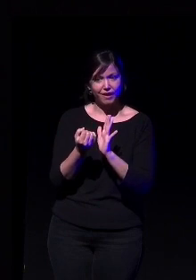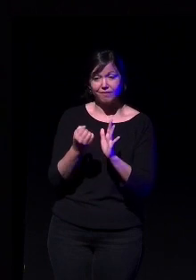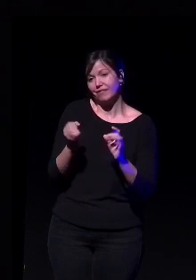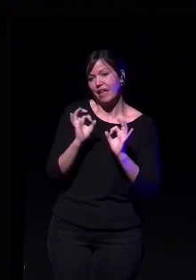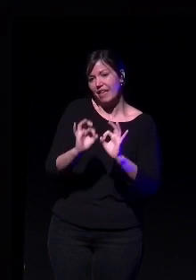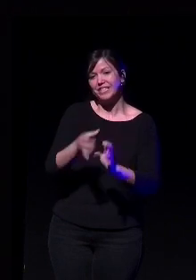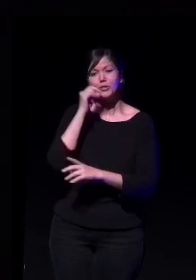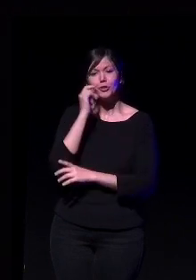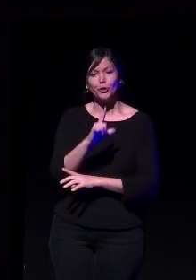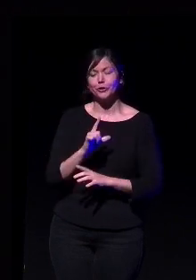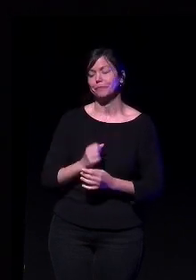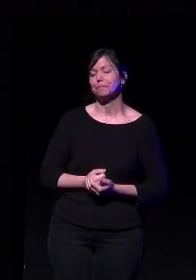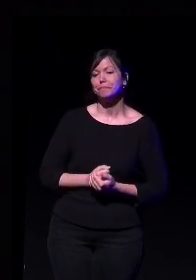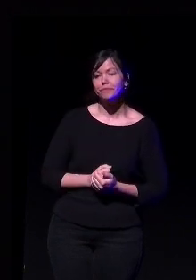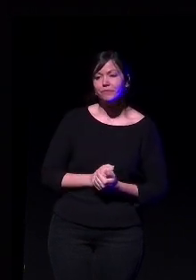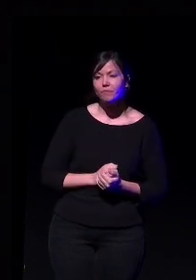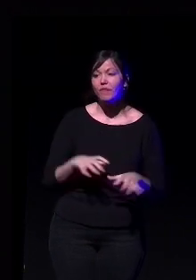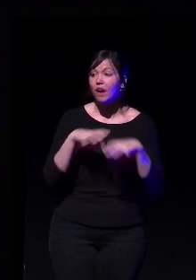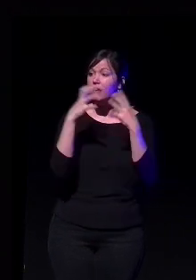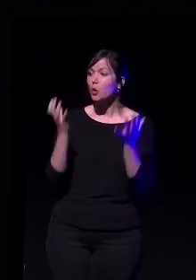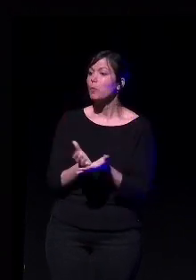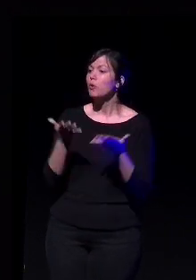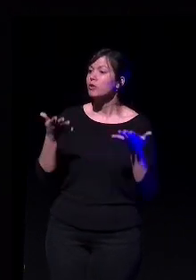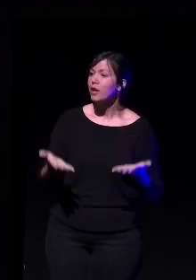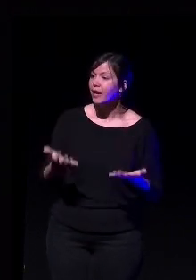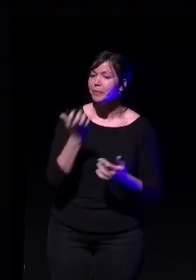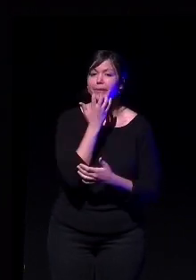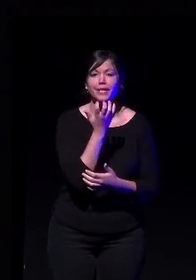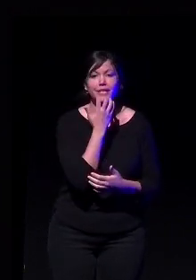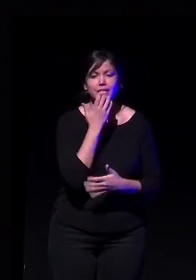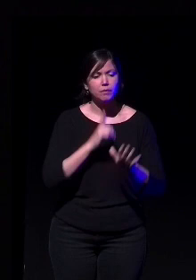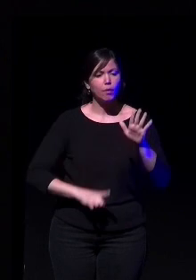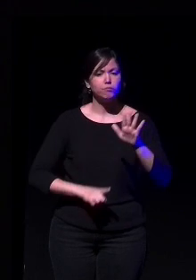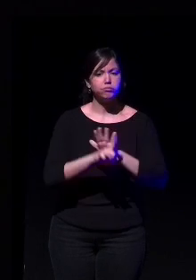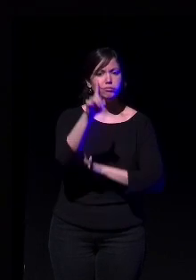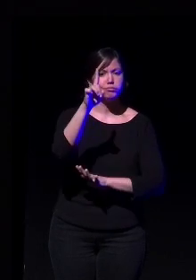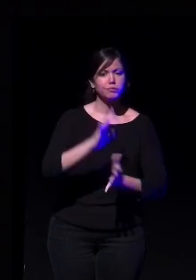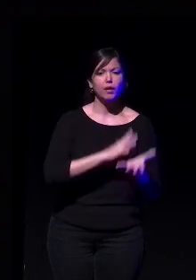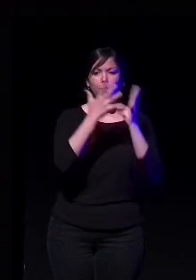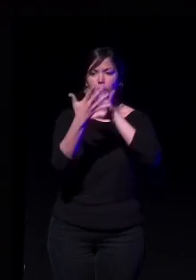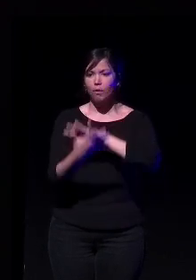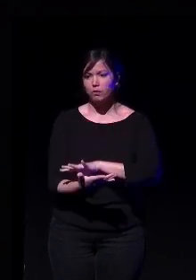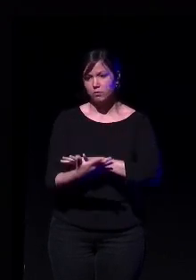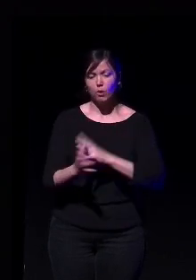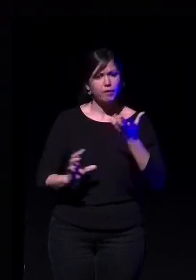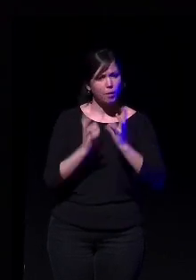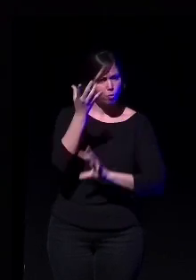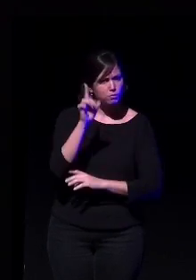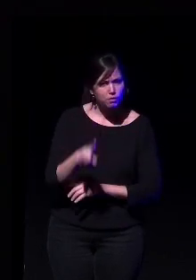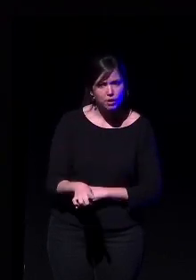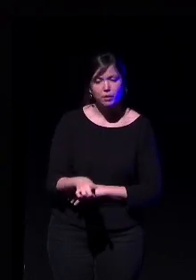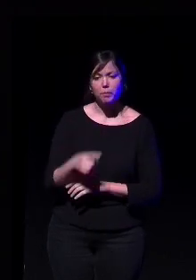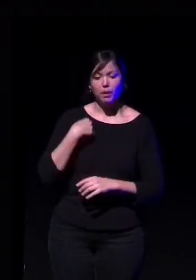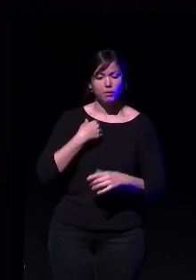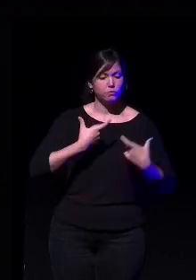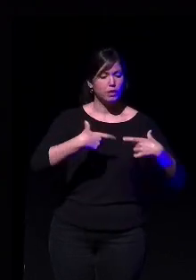Girona. En un món com estem en completa evolució i transformació constant i revolució fins i tot, el